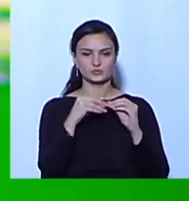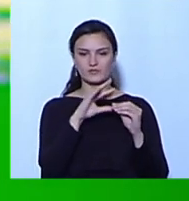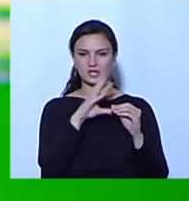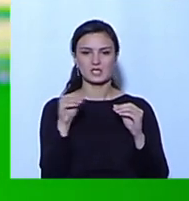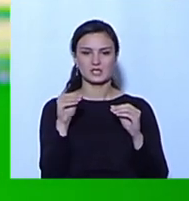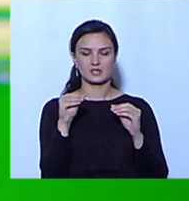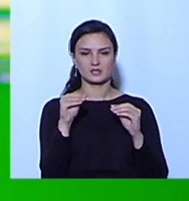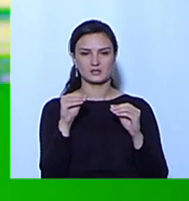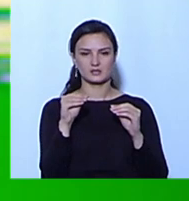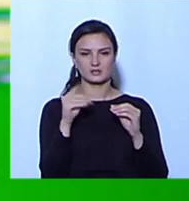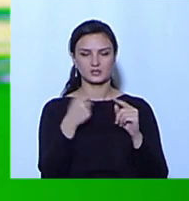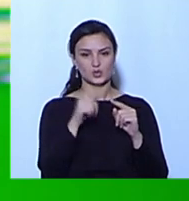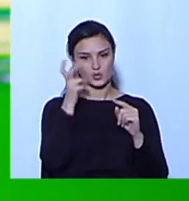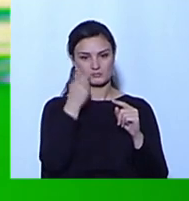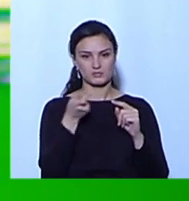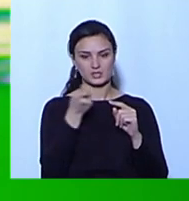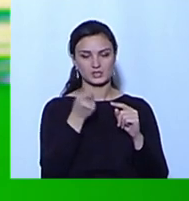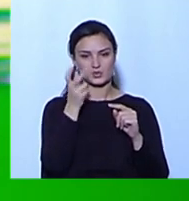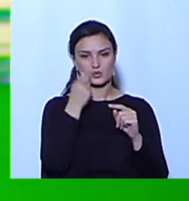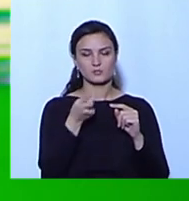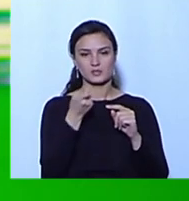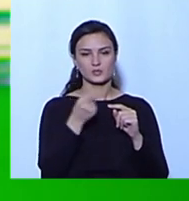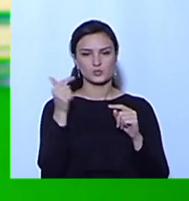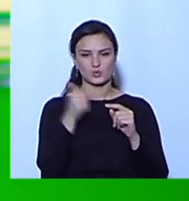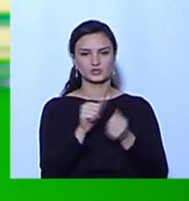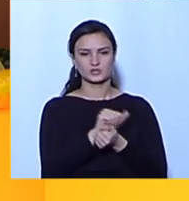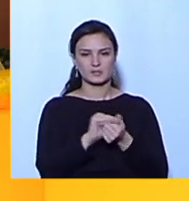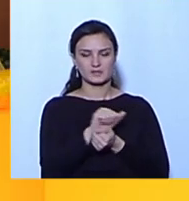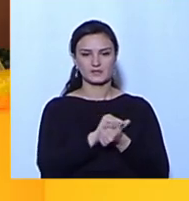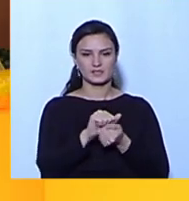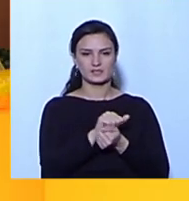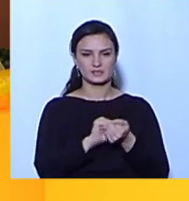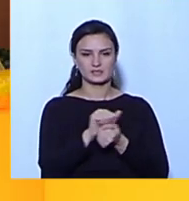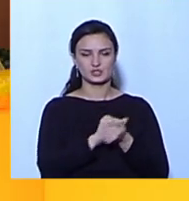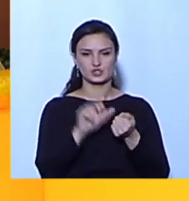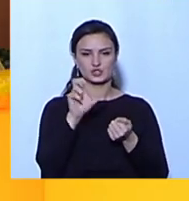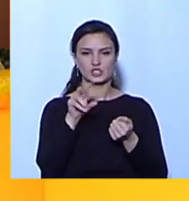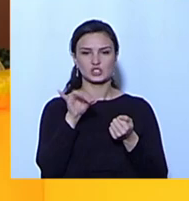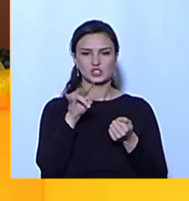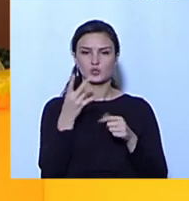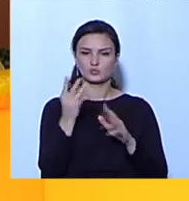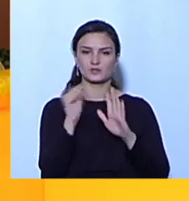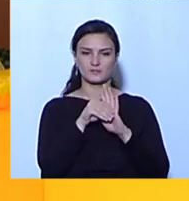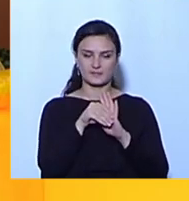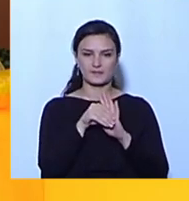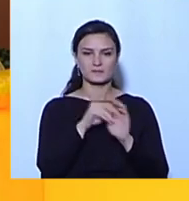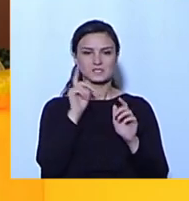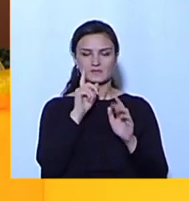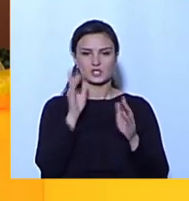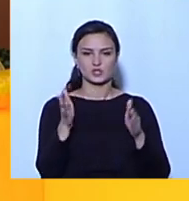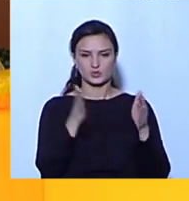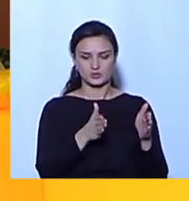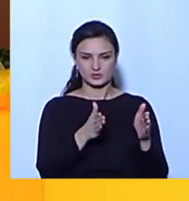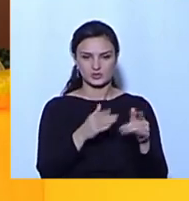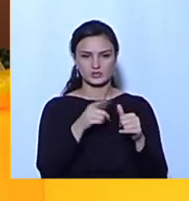ყველა თხილის შემთხვევაში, და ხორბალი, აი ხორბალი უხეშად დაფქვილი, ჯეჯილი უნდა მოვათავსოთ მწვანე